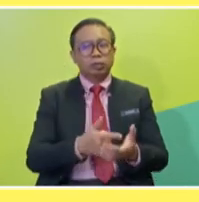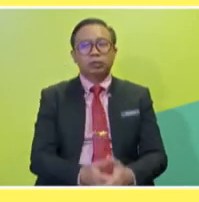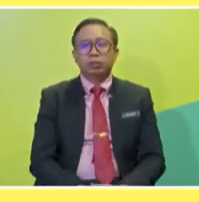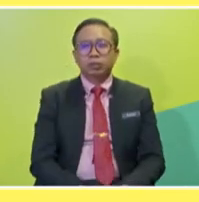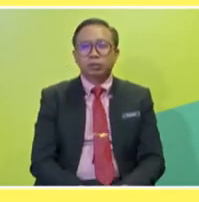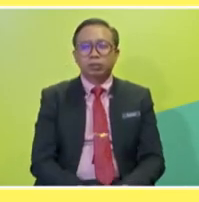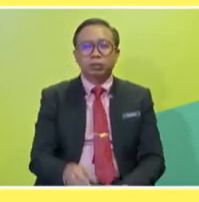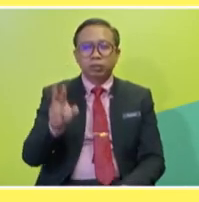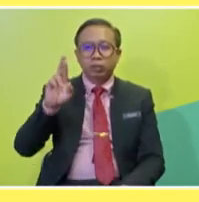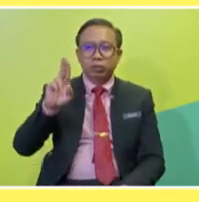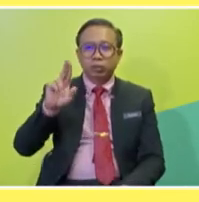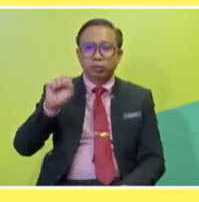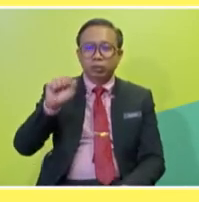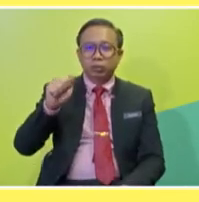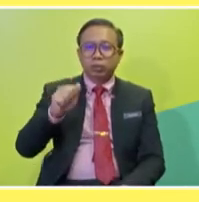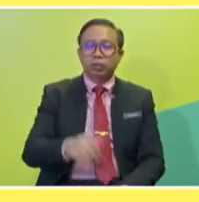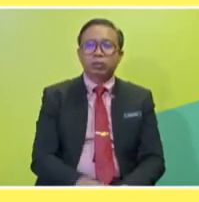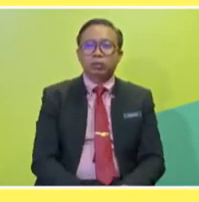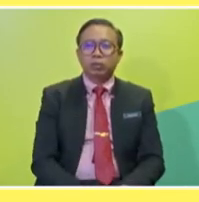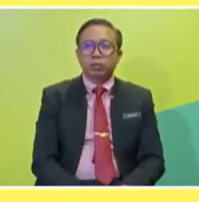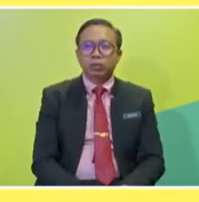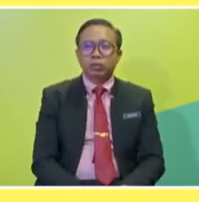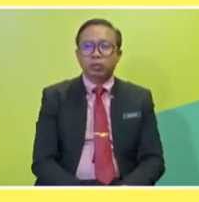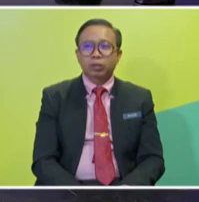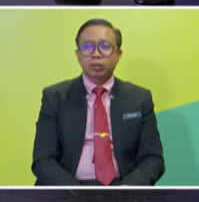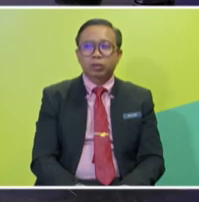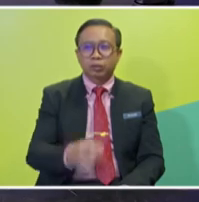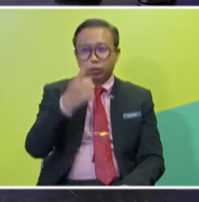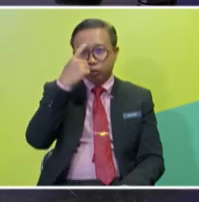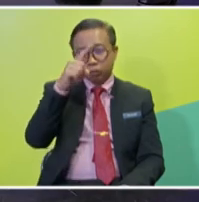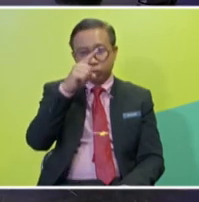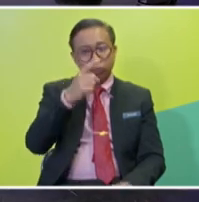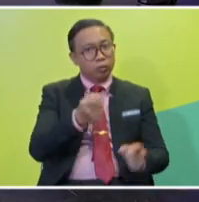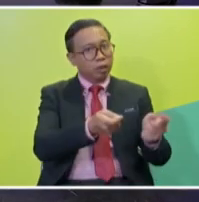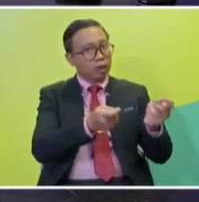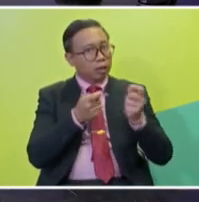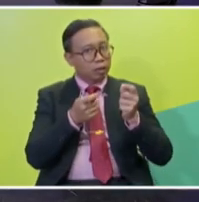itu tanduk bercabang juga sebenarnya untuk memikat